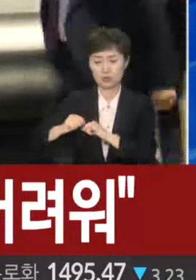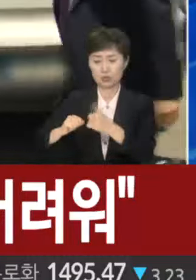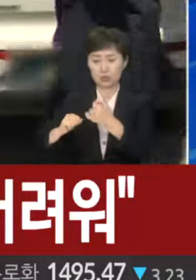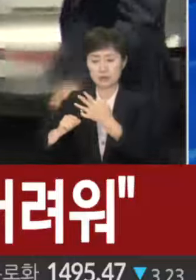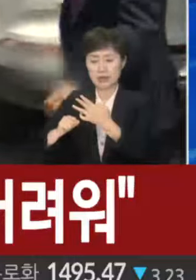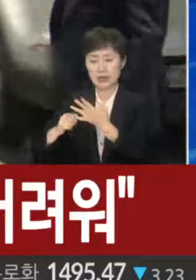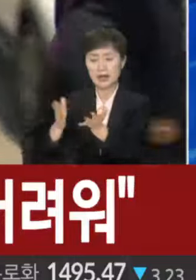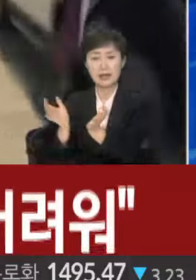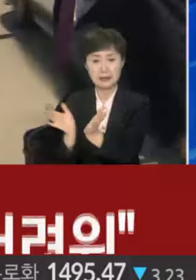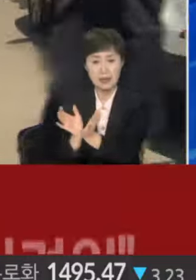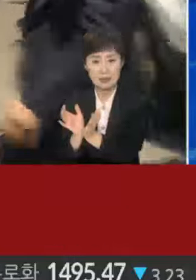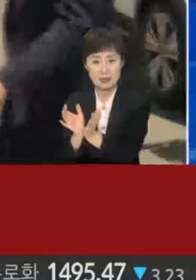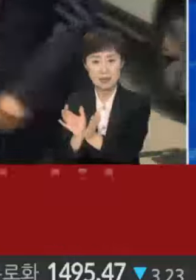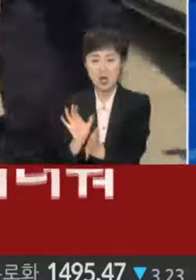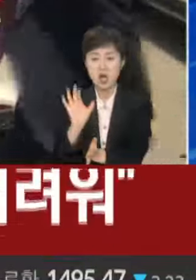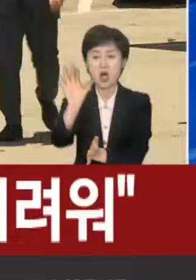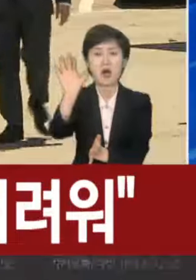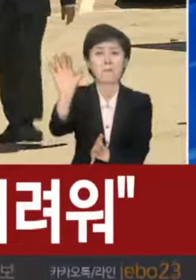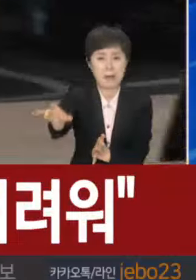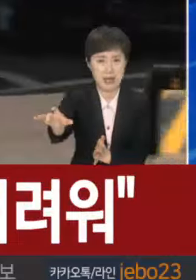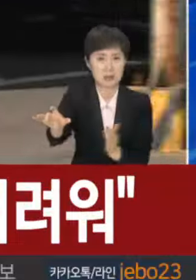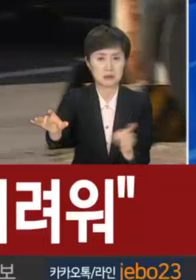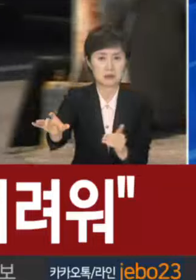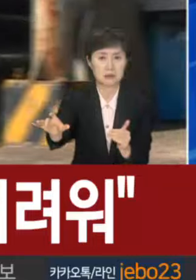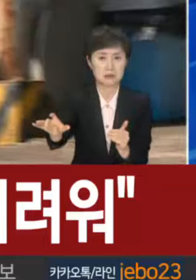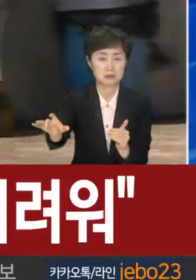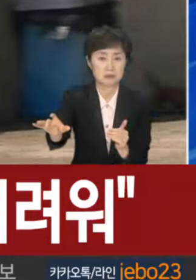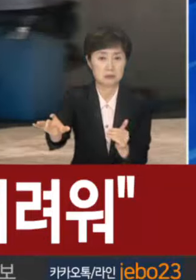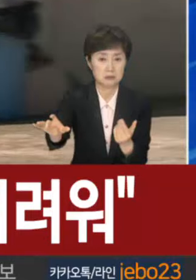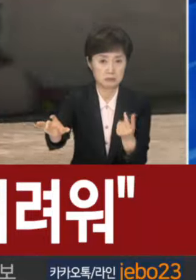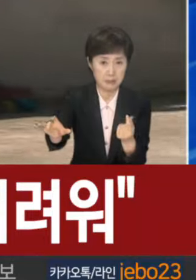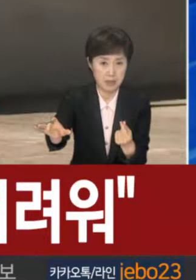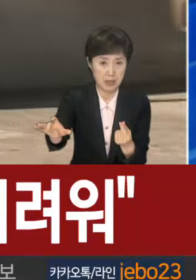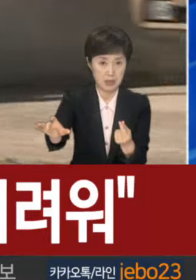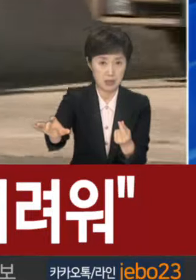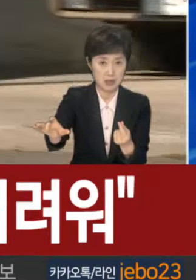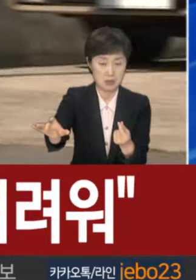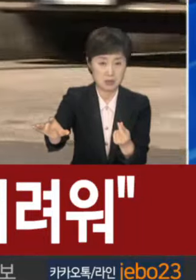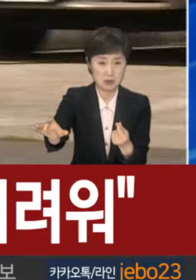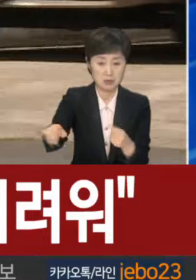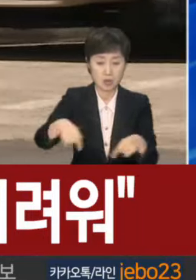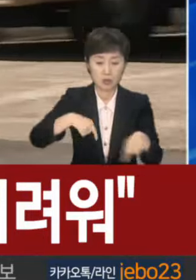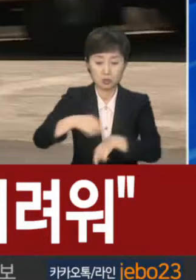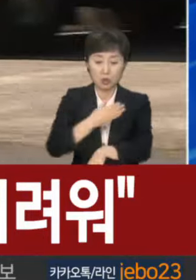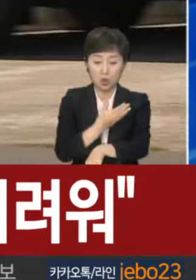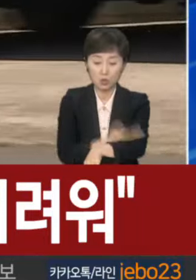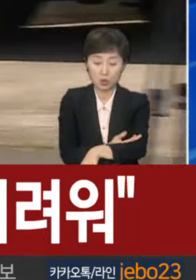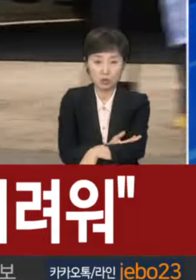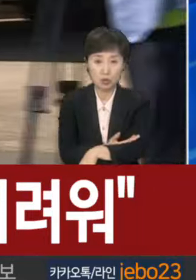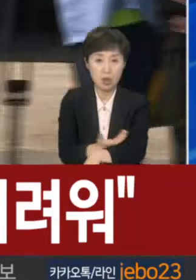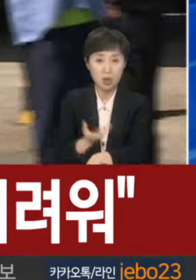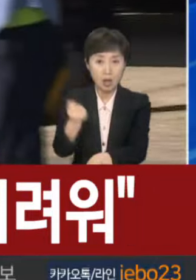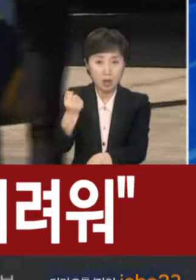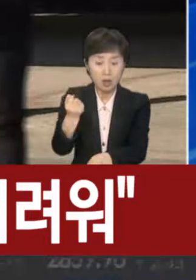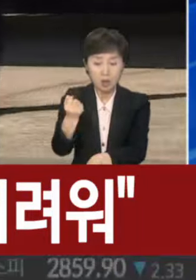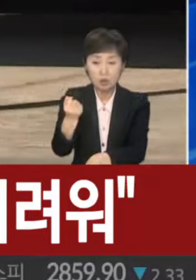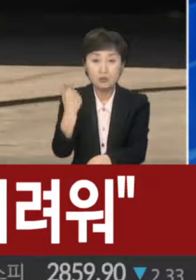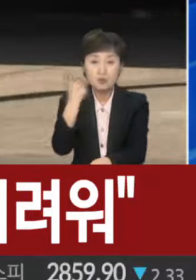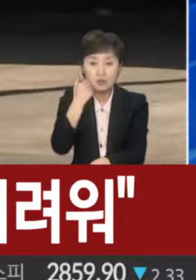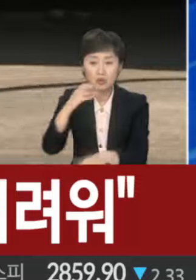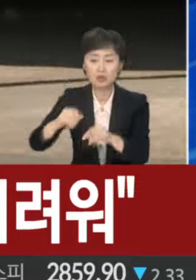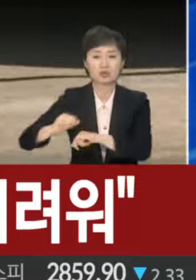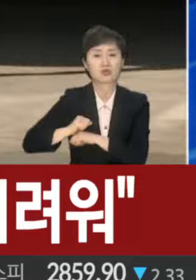54단으로 지휘권, 작전 지휘권이 넘어간 상태여서 형식적인 작전 지휘 통제권을 갖고 있는 상태가 아니었다는